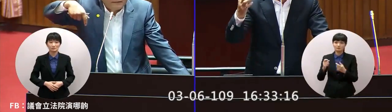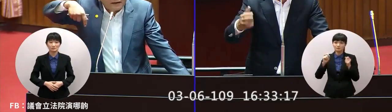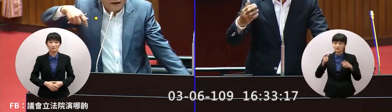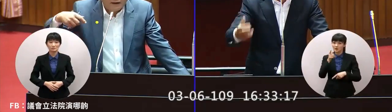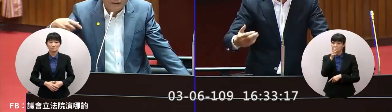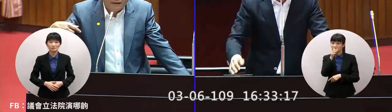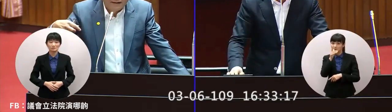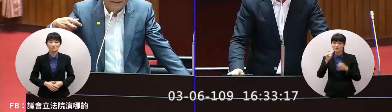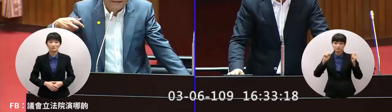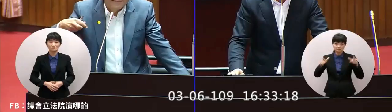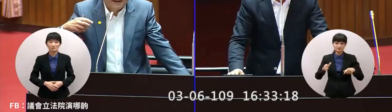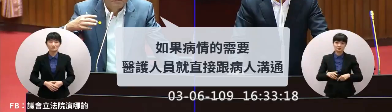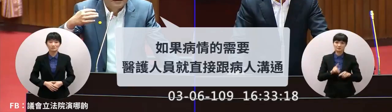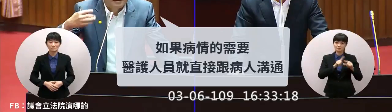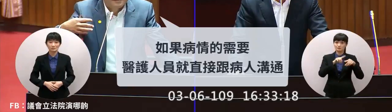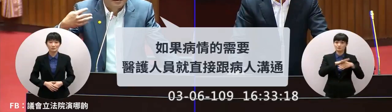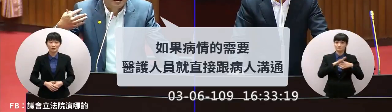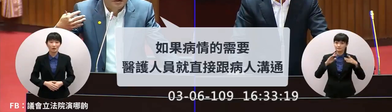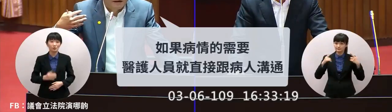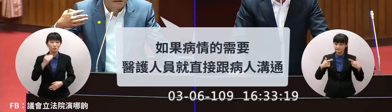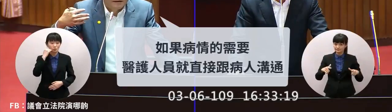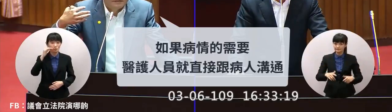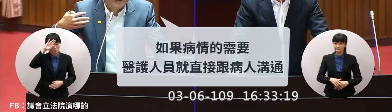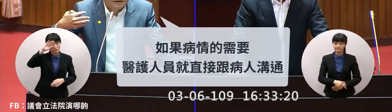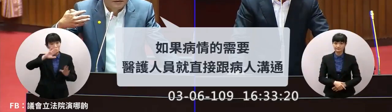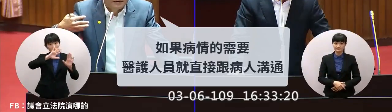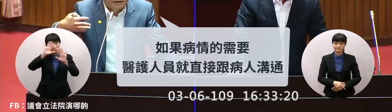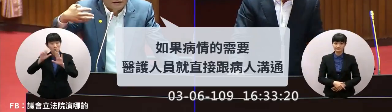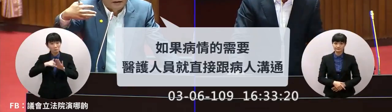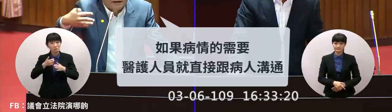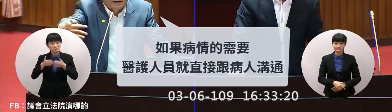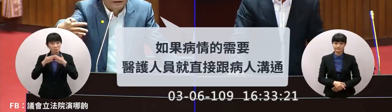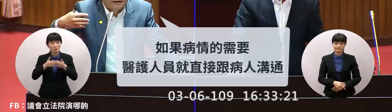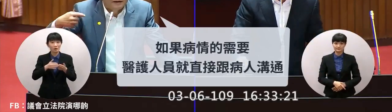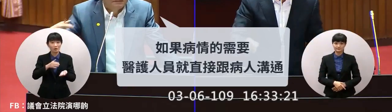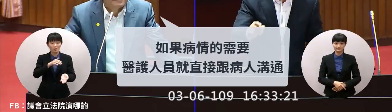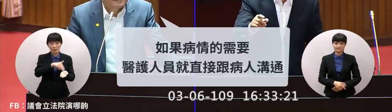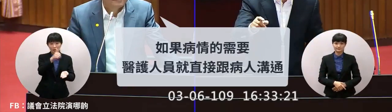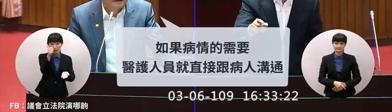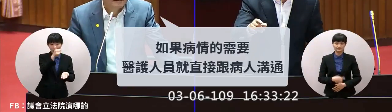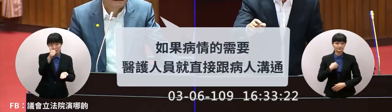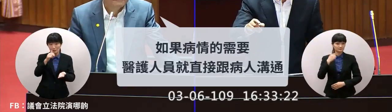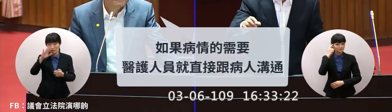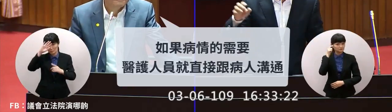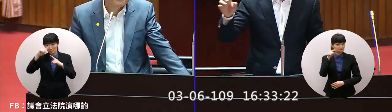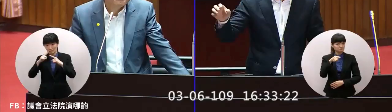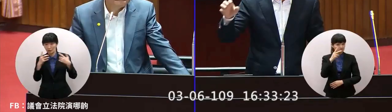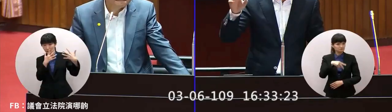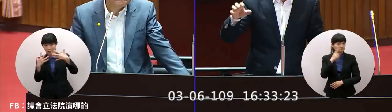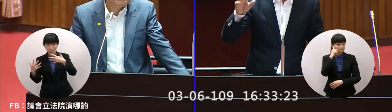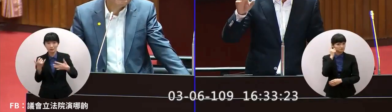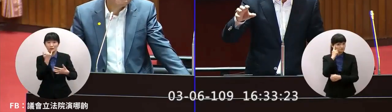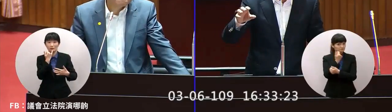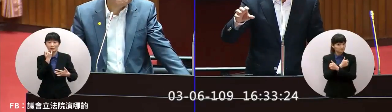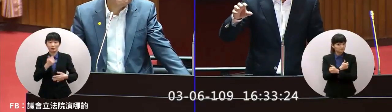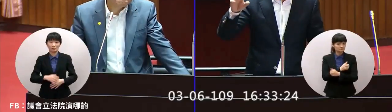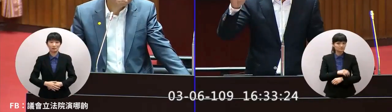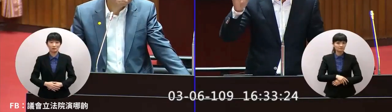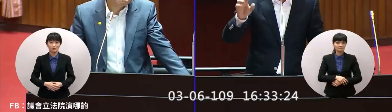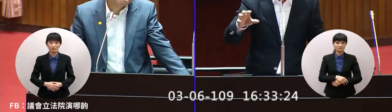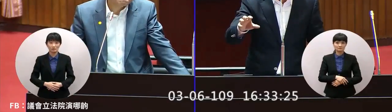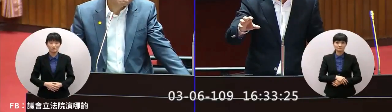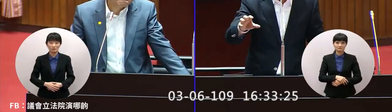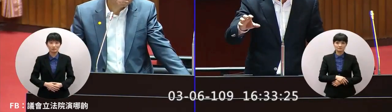好，故意不了，对接不熟悉嘛。 那病情的需要，医护人就直接跟。 我是感觉这里要思考一下吼，你袂当对大都